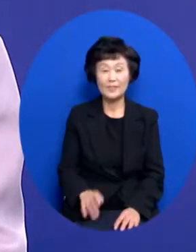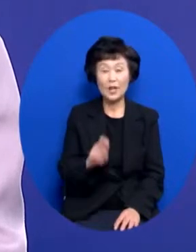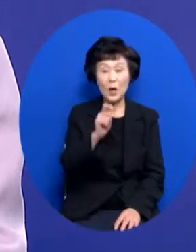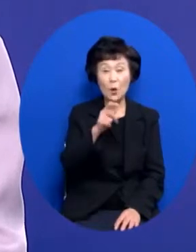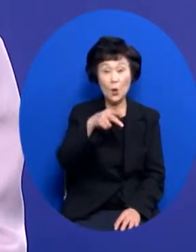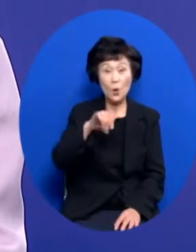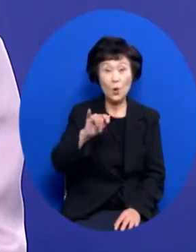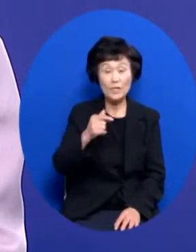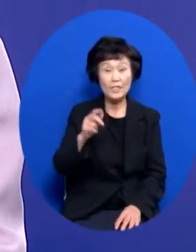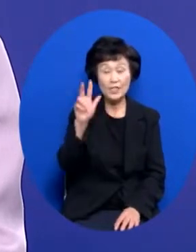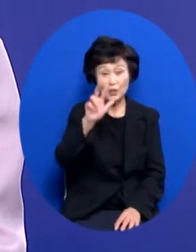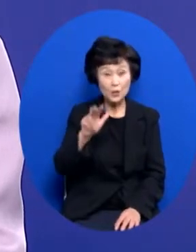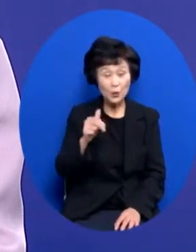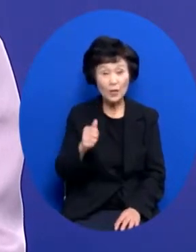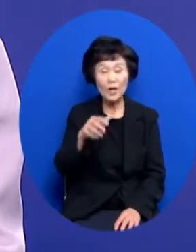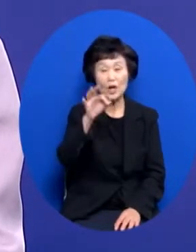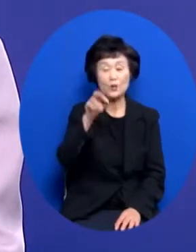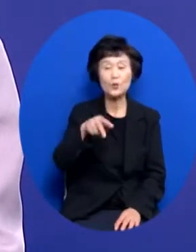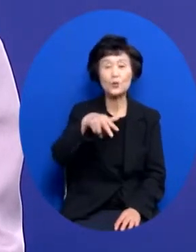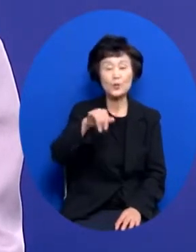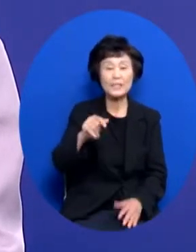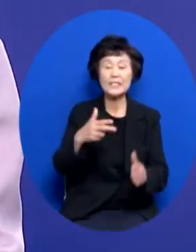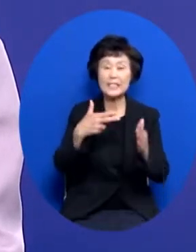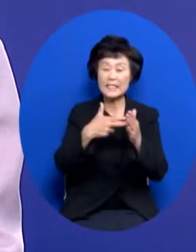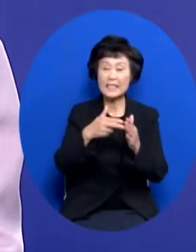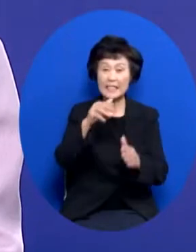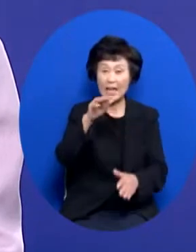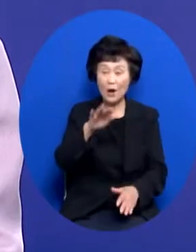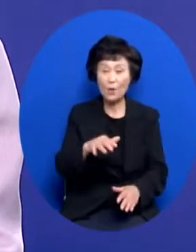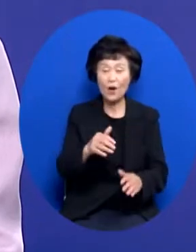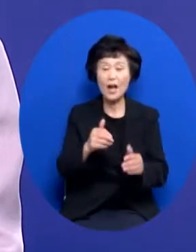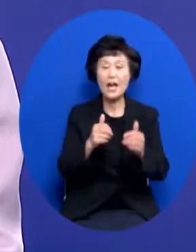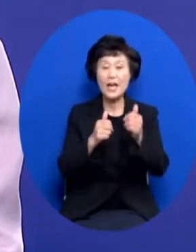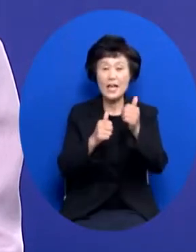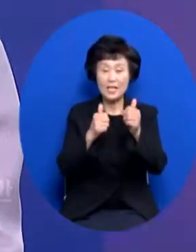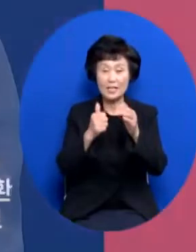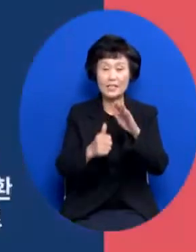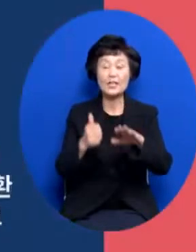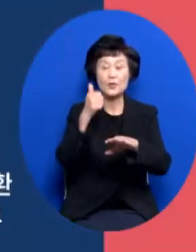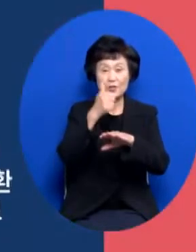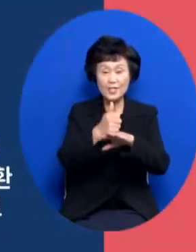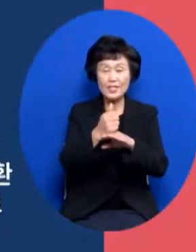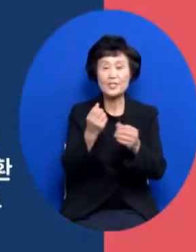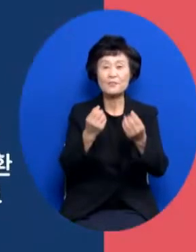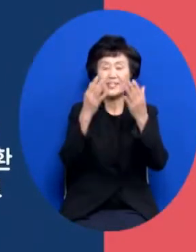고신총회가 유지재단과 총회 교육원 이사장 이취임식을 열었습니다